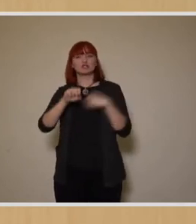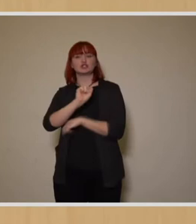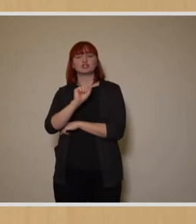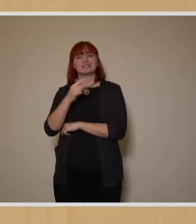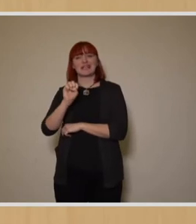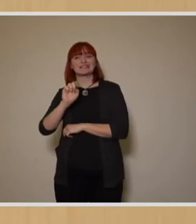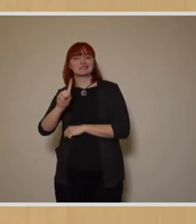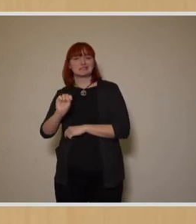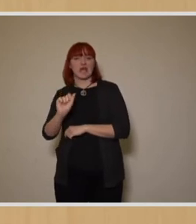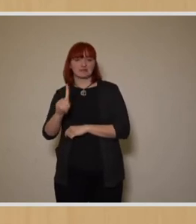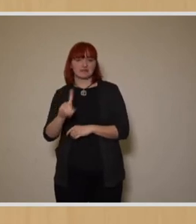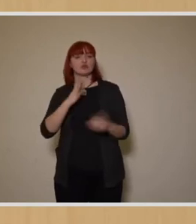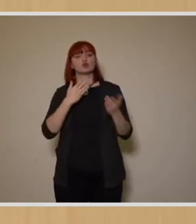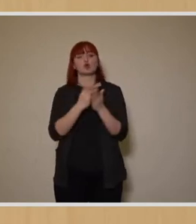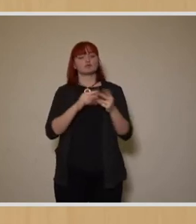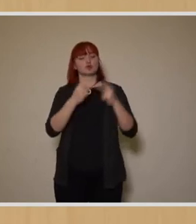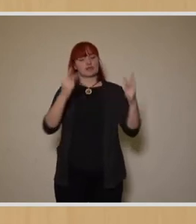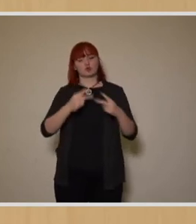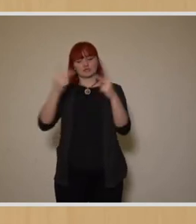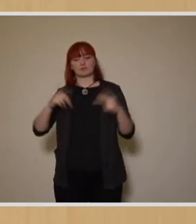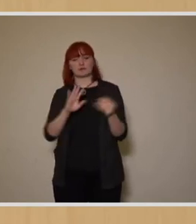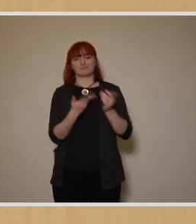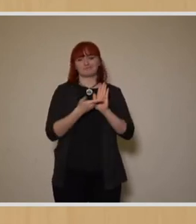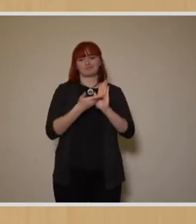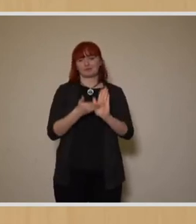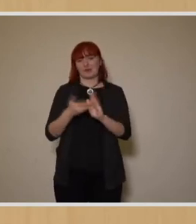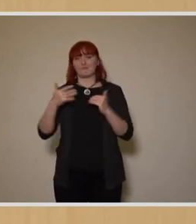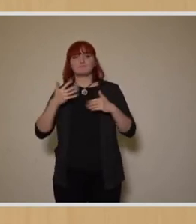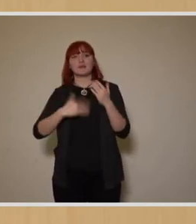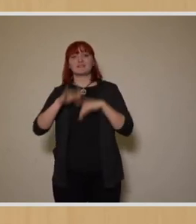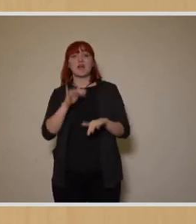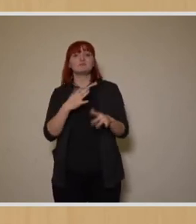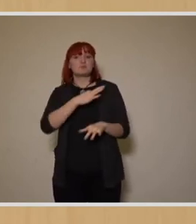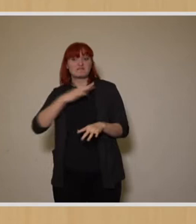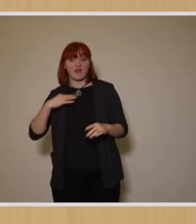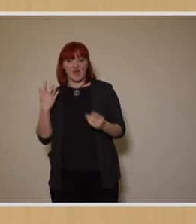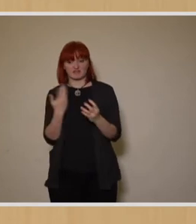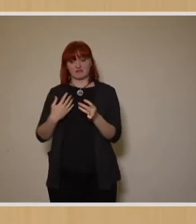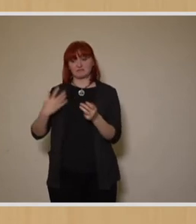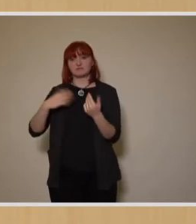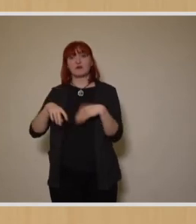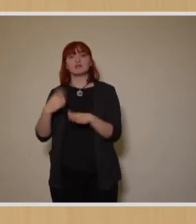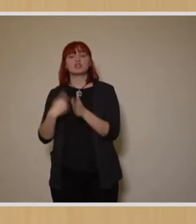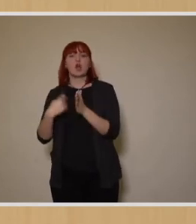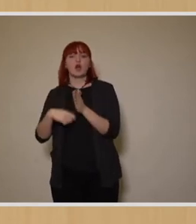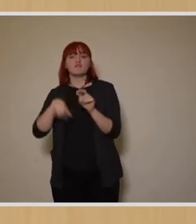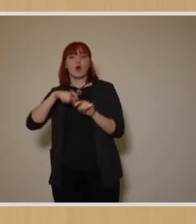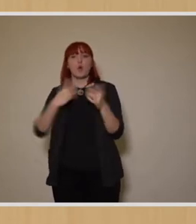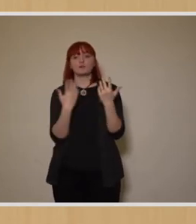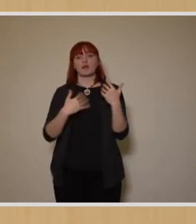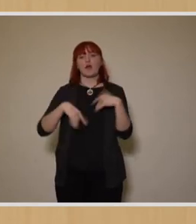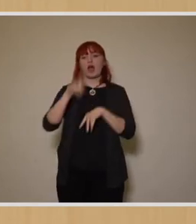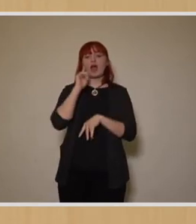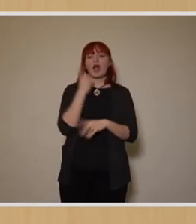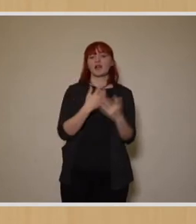vorliegen, die neben dem Konzept des privaten Bieters oder dem Konzept Gesundheitsbad der Bürgerinitiative